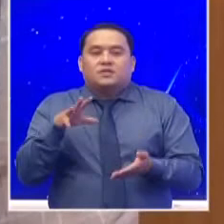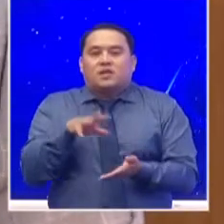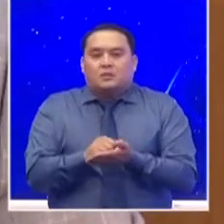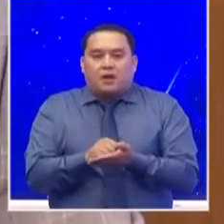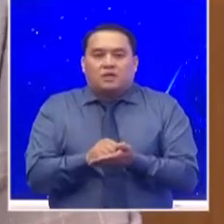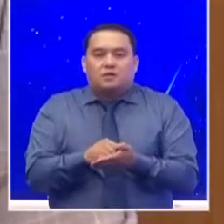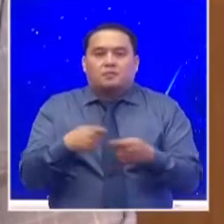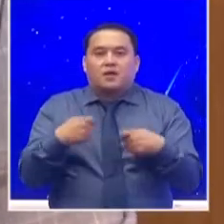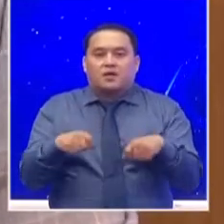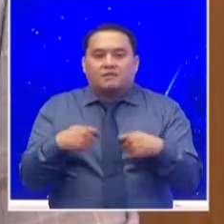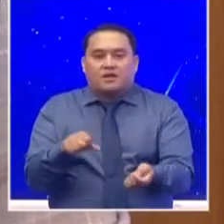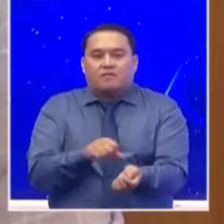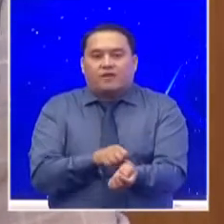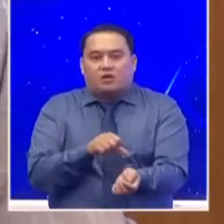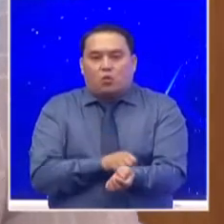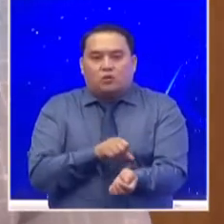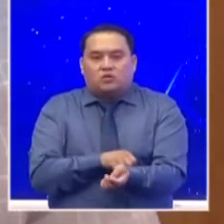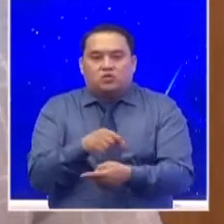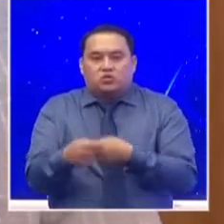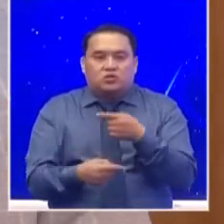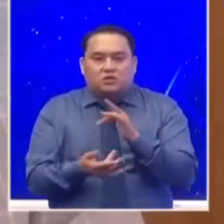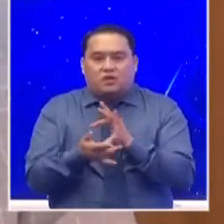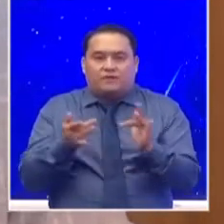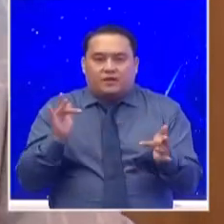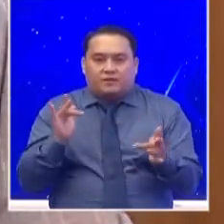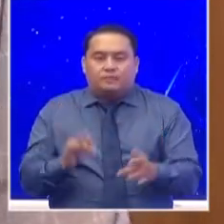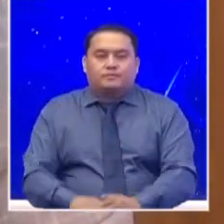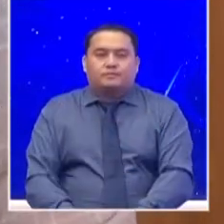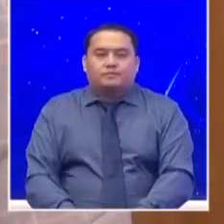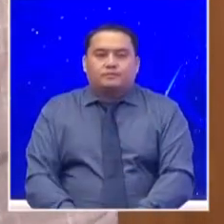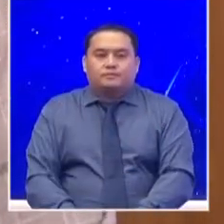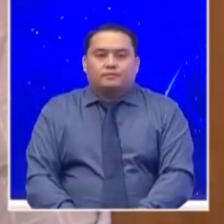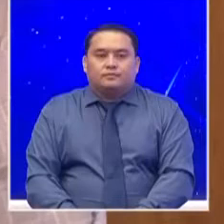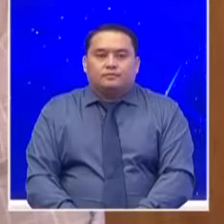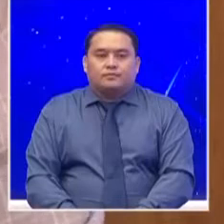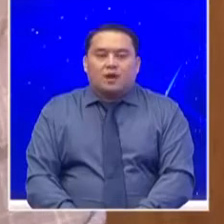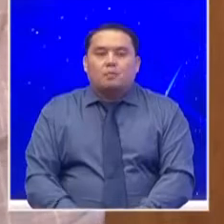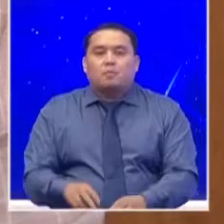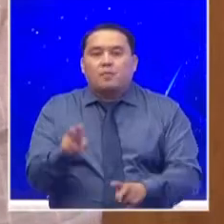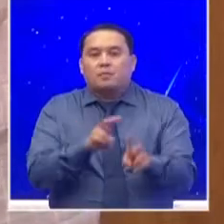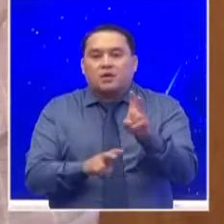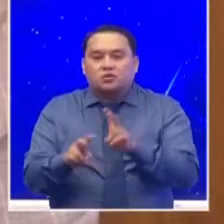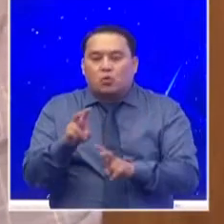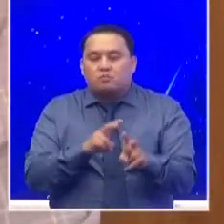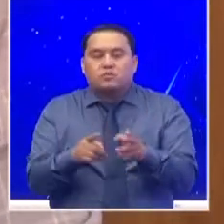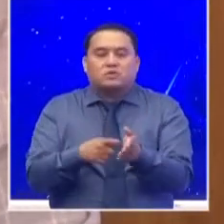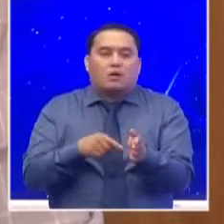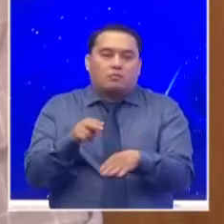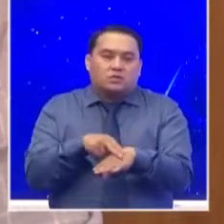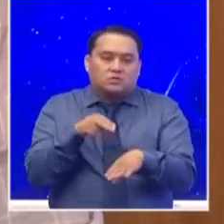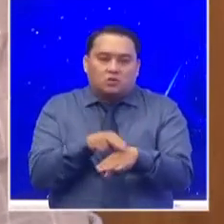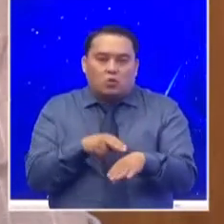именно реализацией синтетических наркотиков через интернет-сети. Да. Мы проработали эту работу,